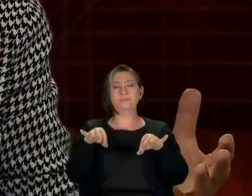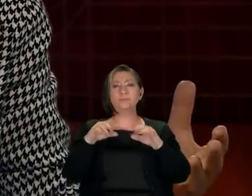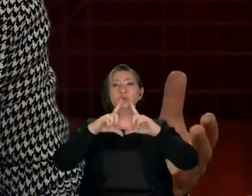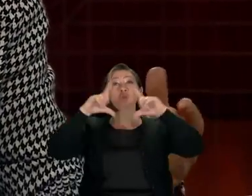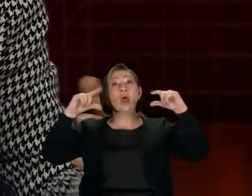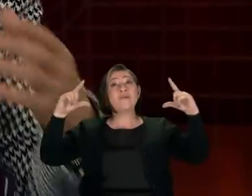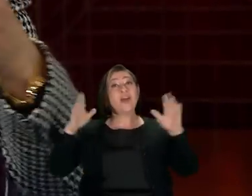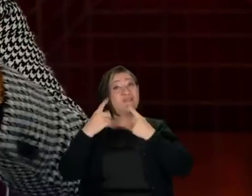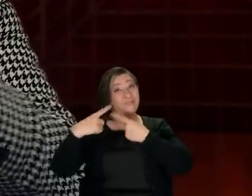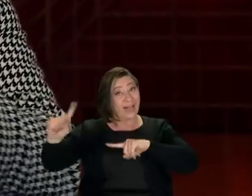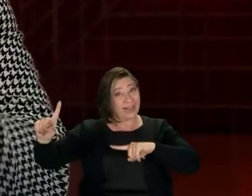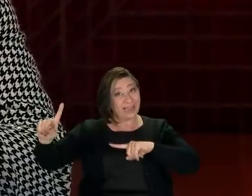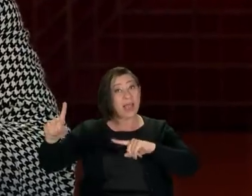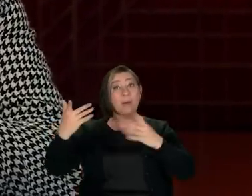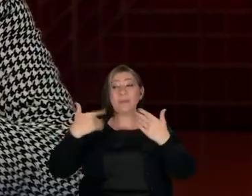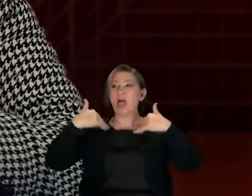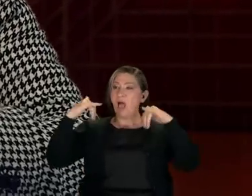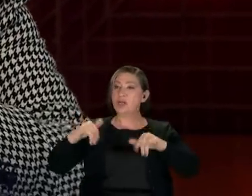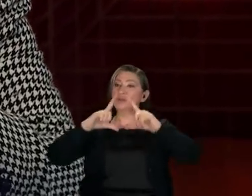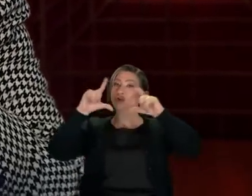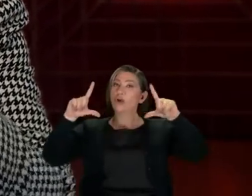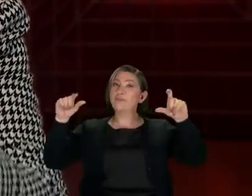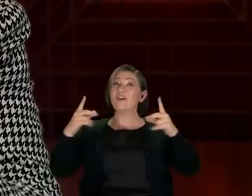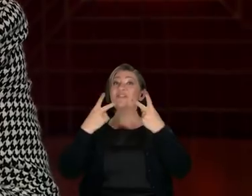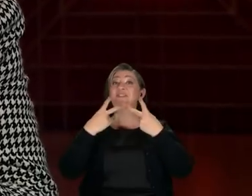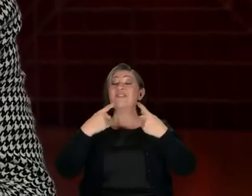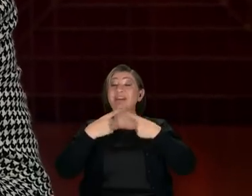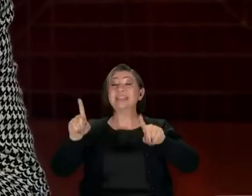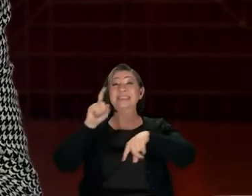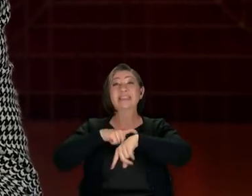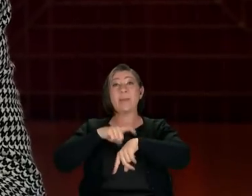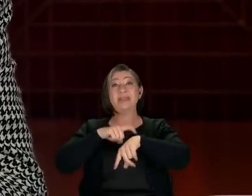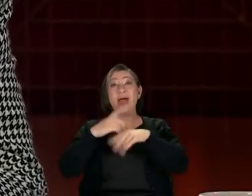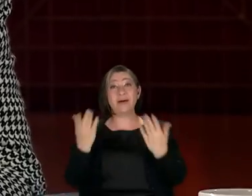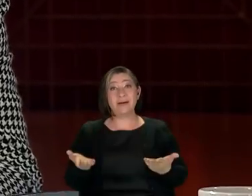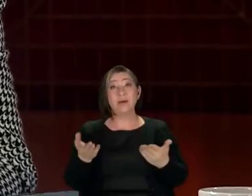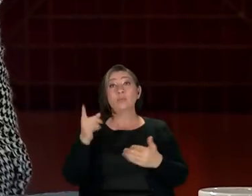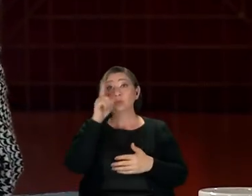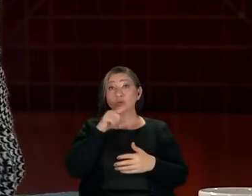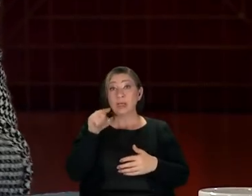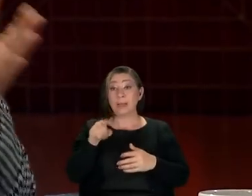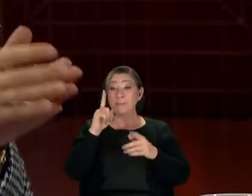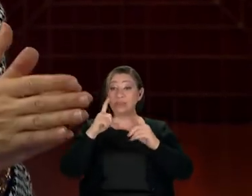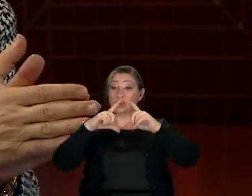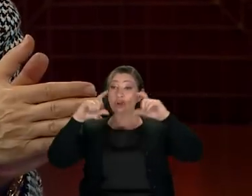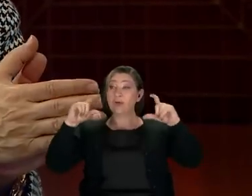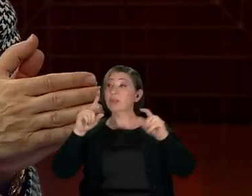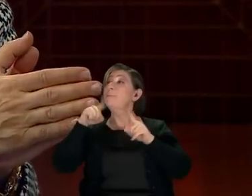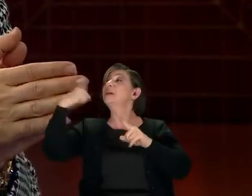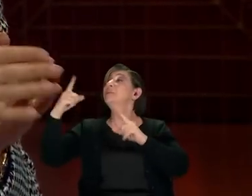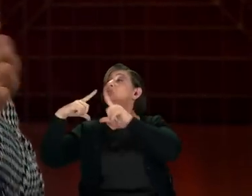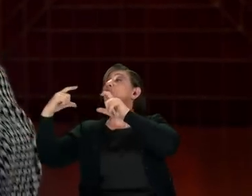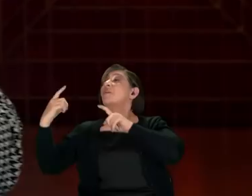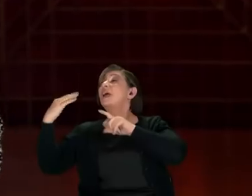coğrafyada farklı ama biz aynı coğrafyada farklı zamanlar. Dolayısıyla bir coğrafyadan bir